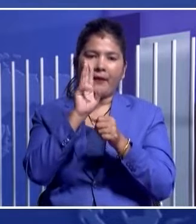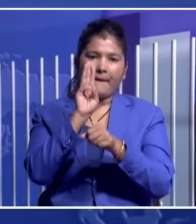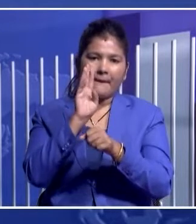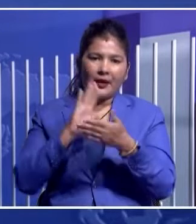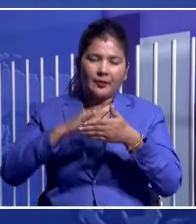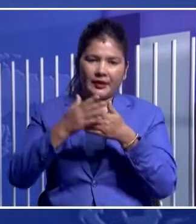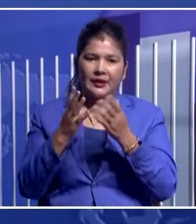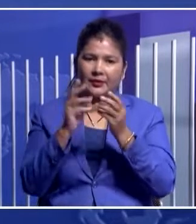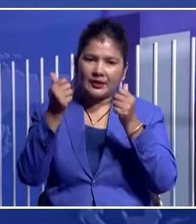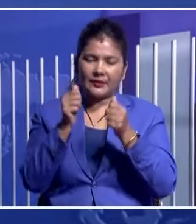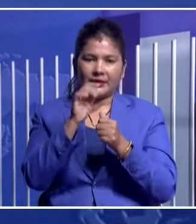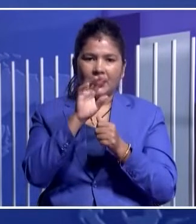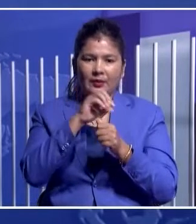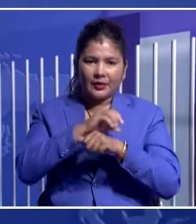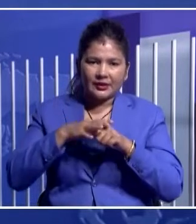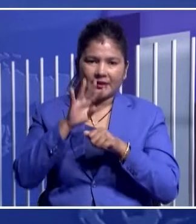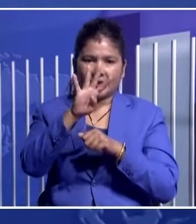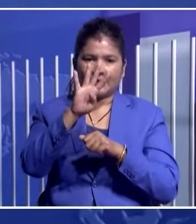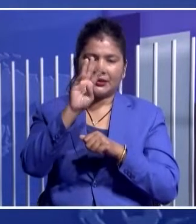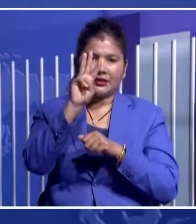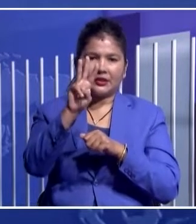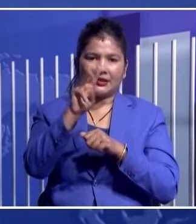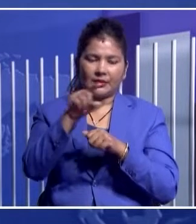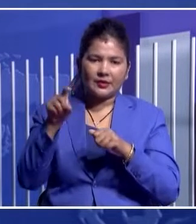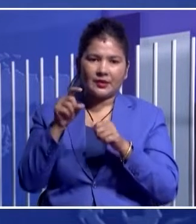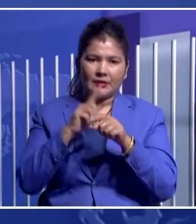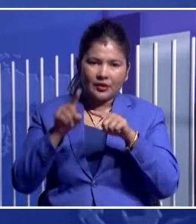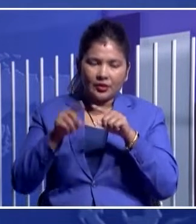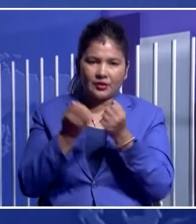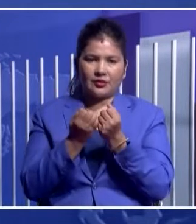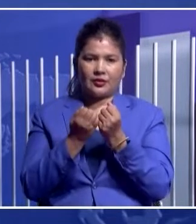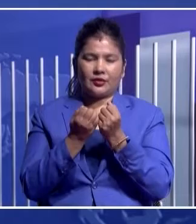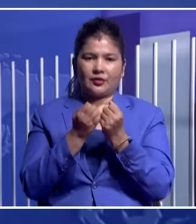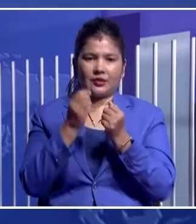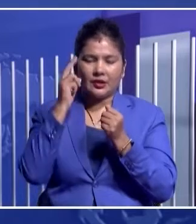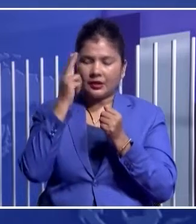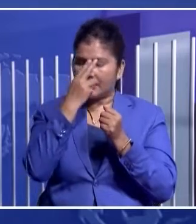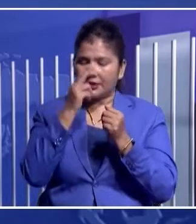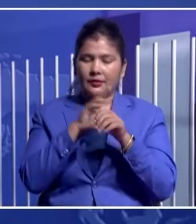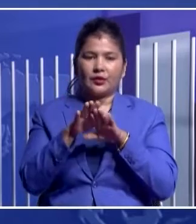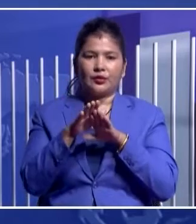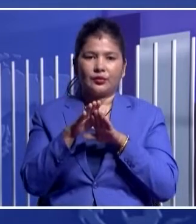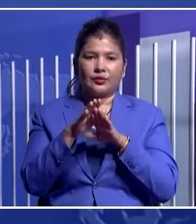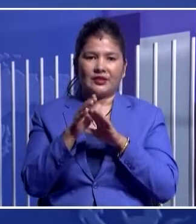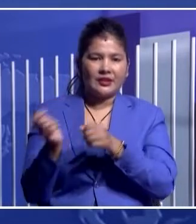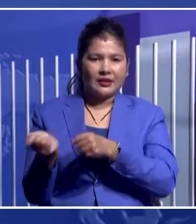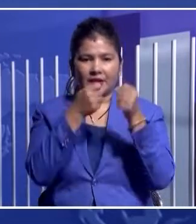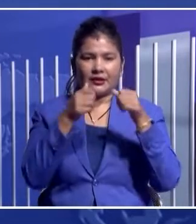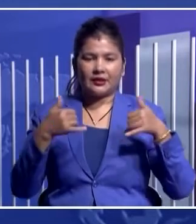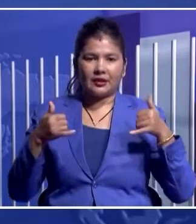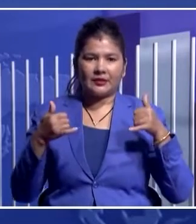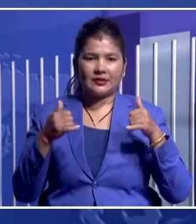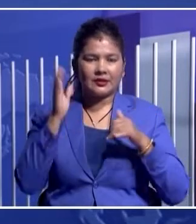सरकारले 43% औसतमा मात्रै बजेट खर्च गर्न सकेको खबर र दृष्टिविहीनहरूको क्रिकेट खेलमा देखिएको